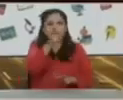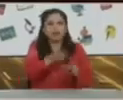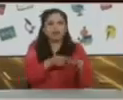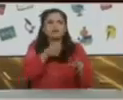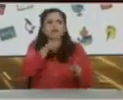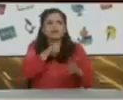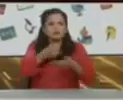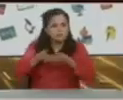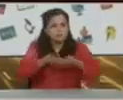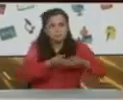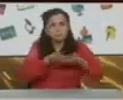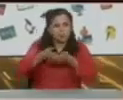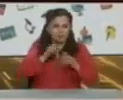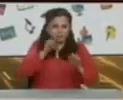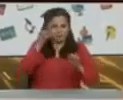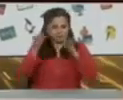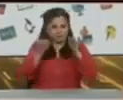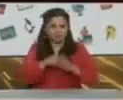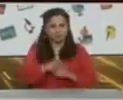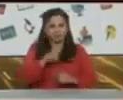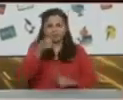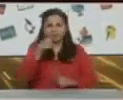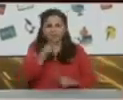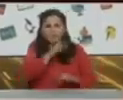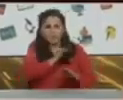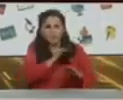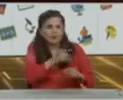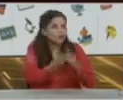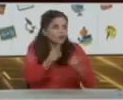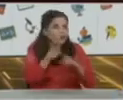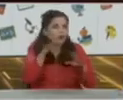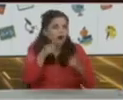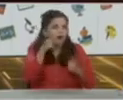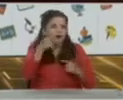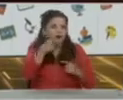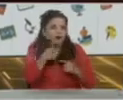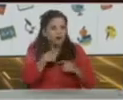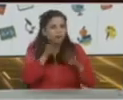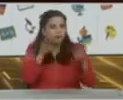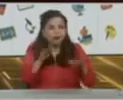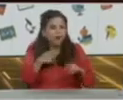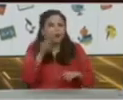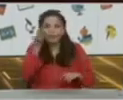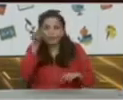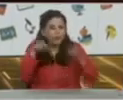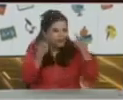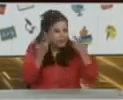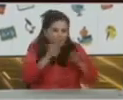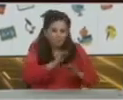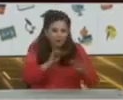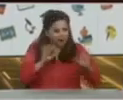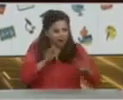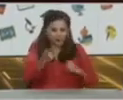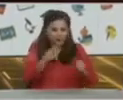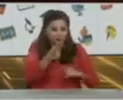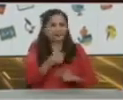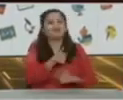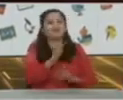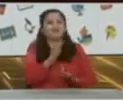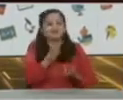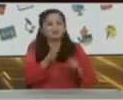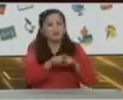था तो आप उसके साथ कैसे बातें करते थे? तब आप उसे हंसाने के